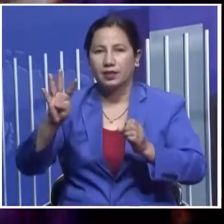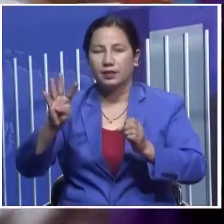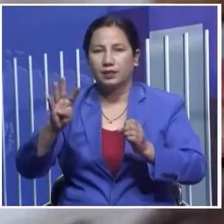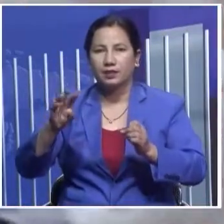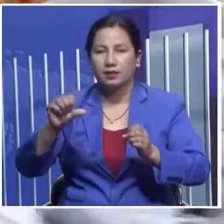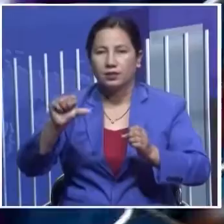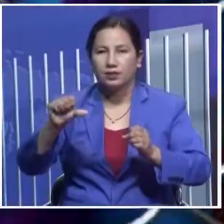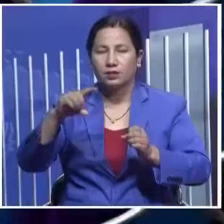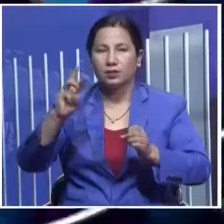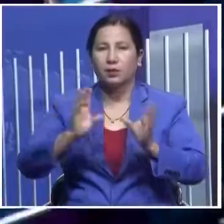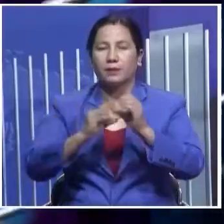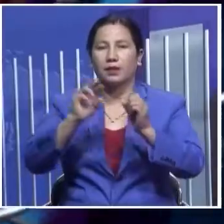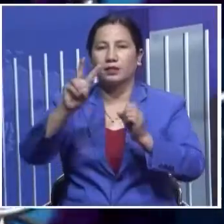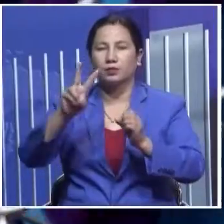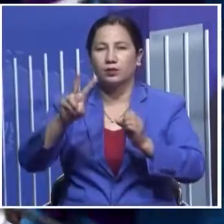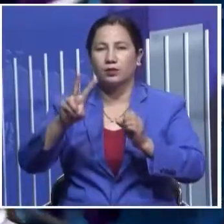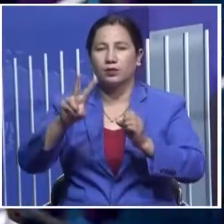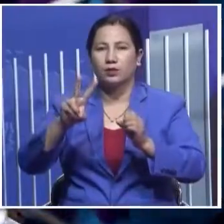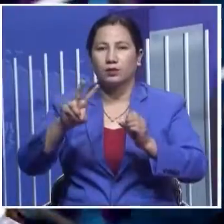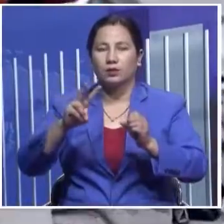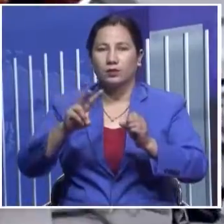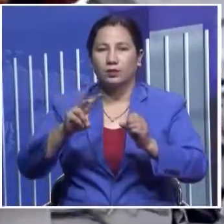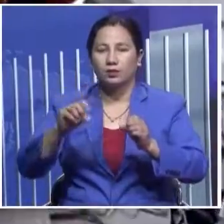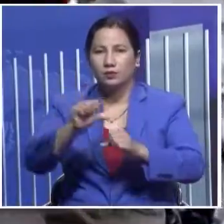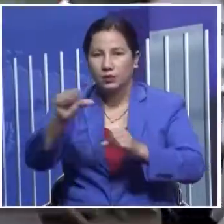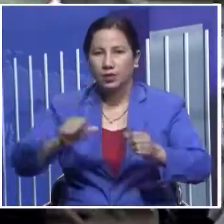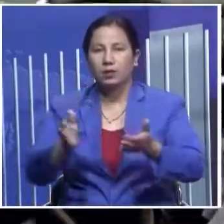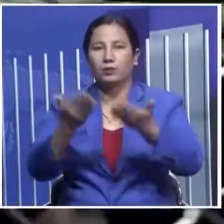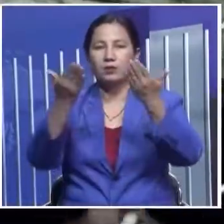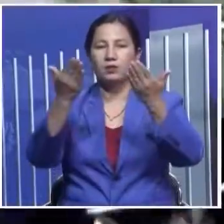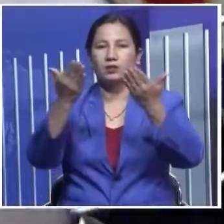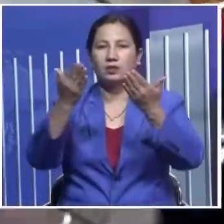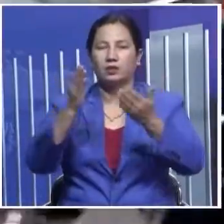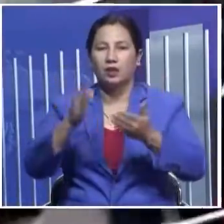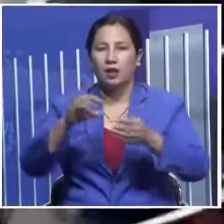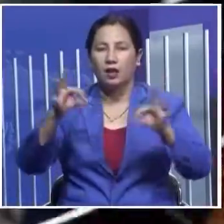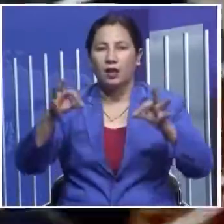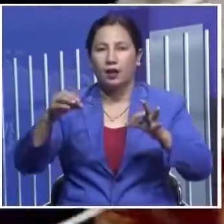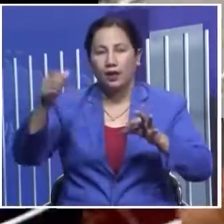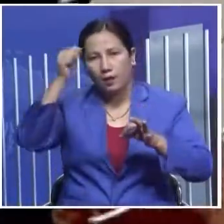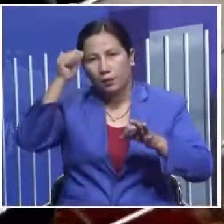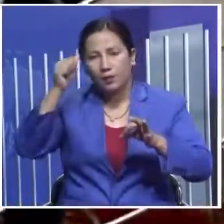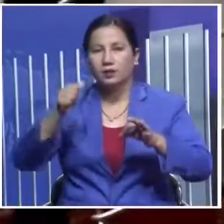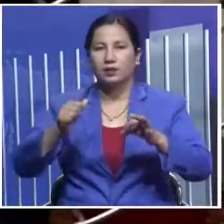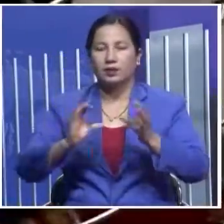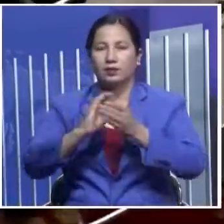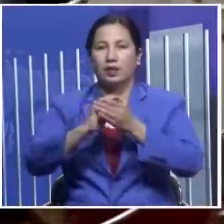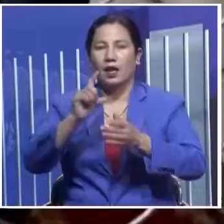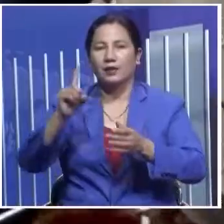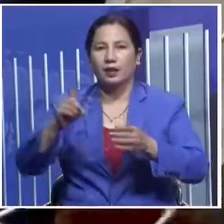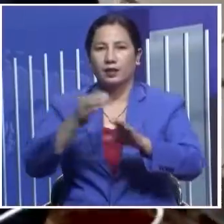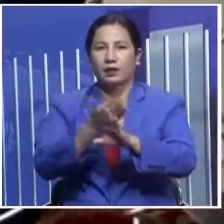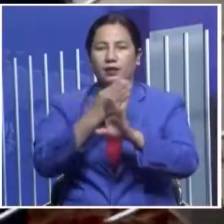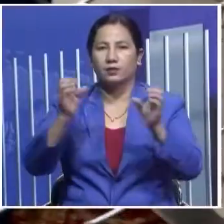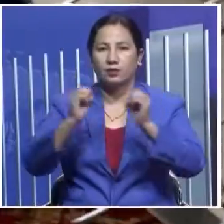जनमा पार्टीले 2, नेकपा जनता प्रगतिशील तामलोपा र विवेकशील साझाले 1-1 र